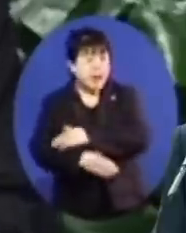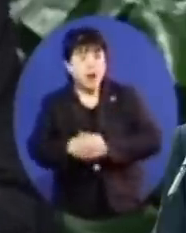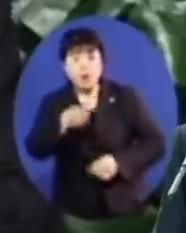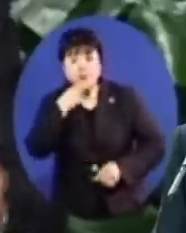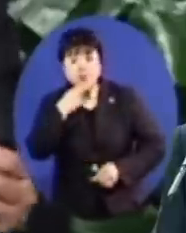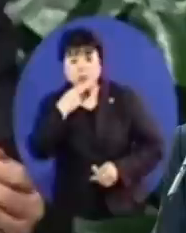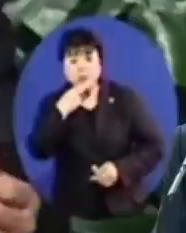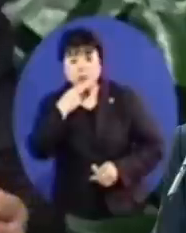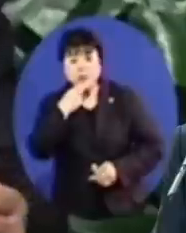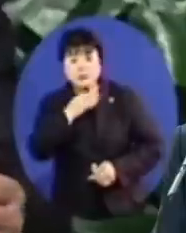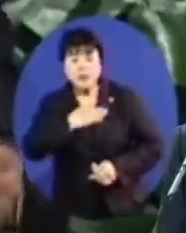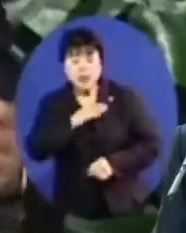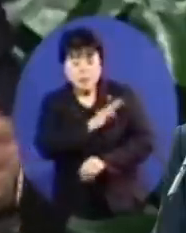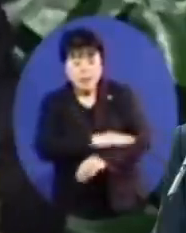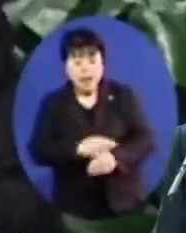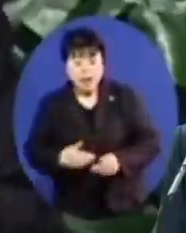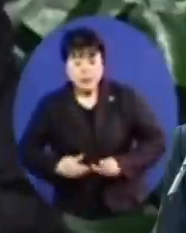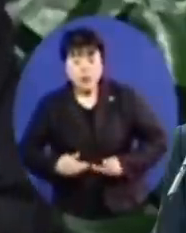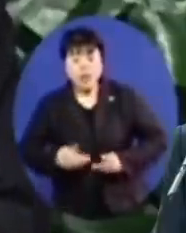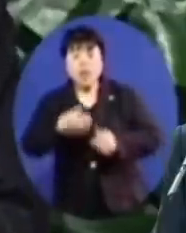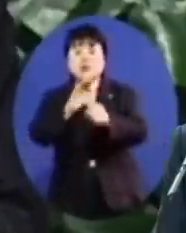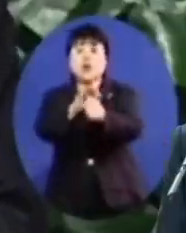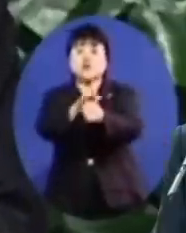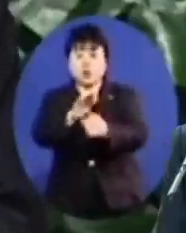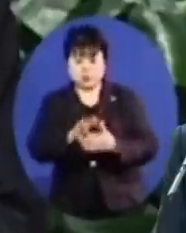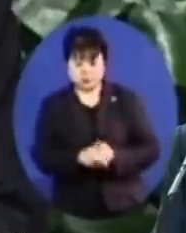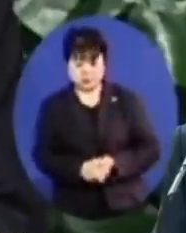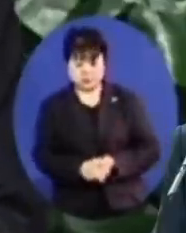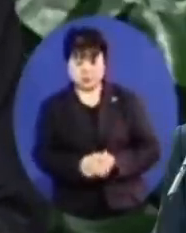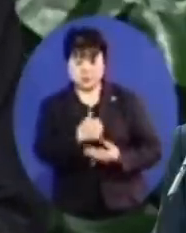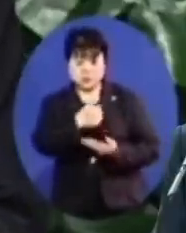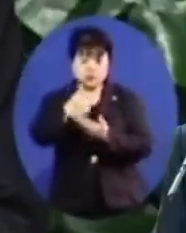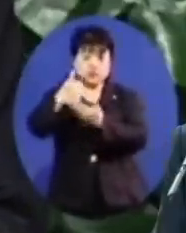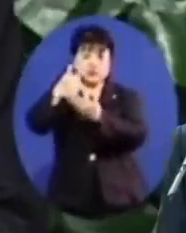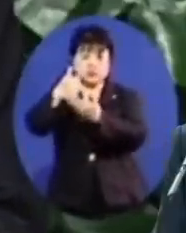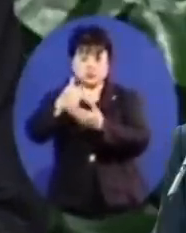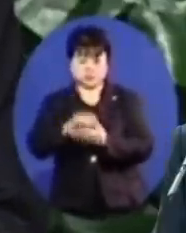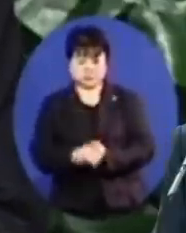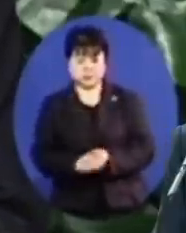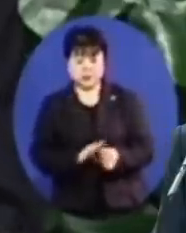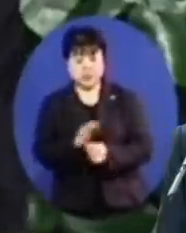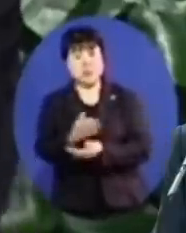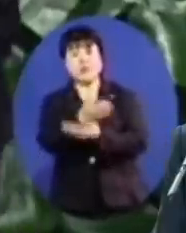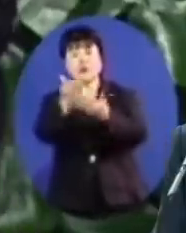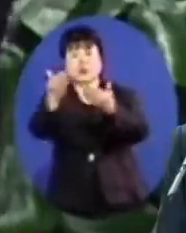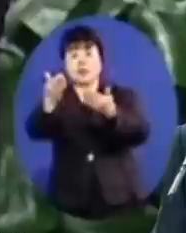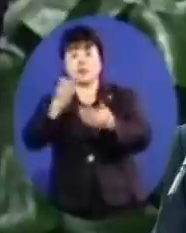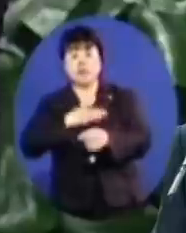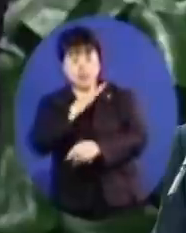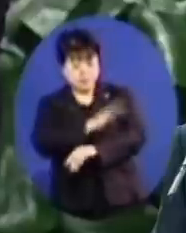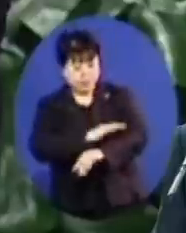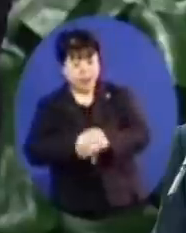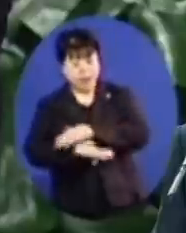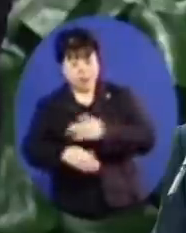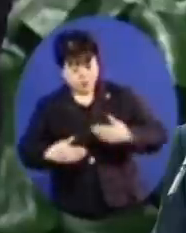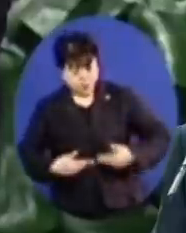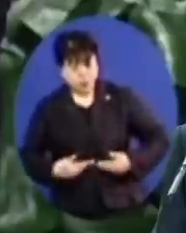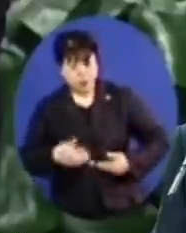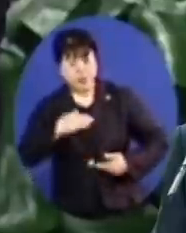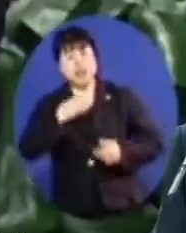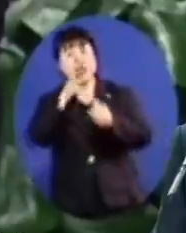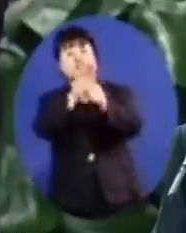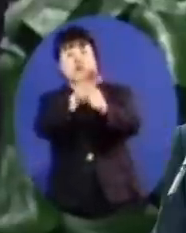주님이 내 팔이 필요합니다. 동상에 있으면 주님은 사랑의 주님인데 사랑을 베풀려고 하니 내 팔이 필요하다. 그런데 내